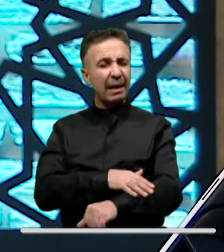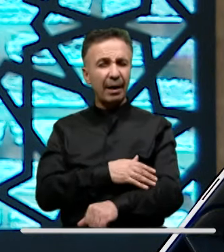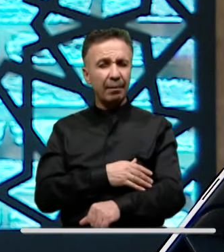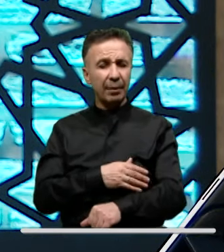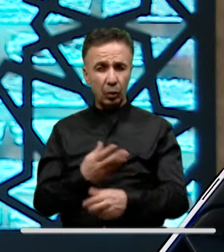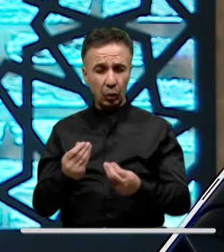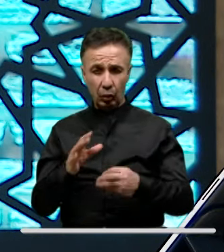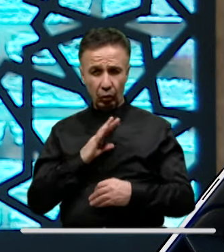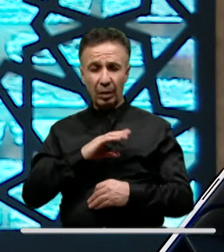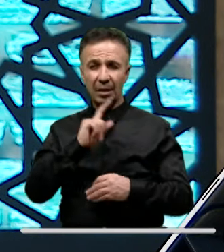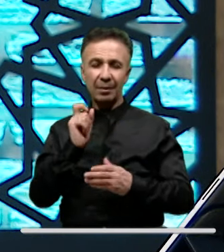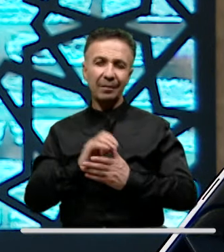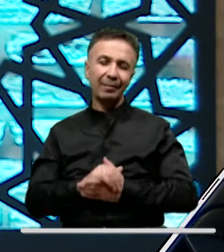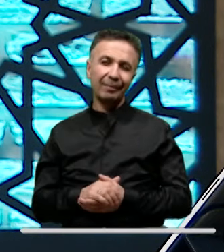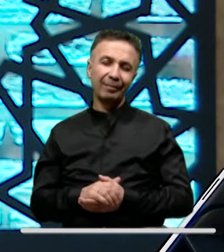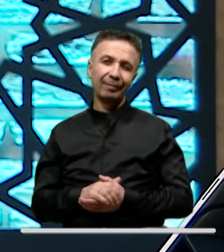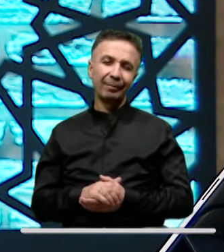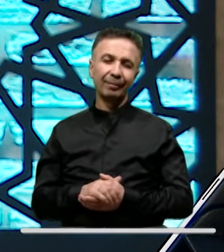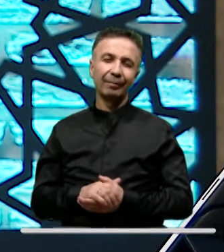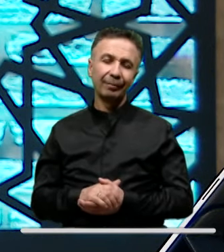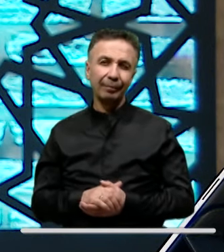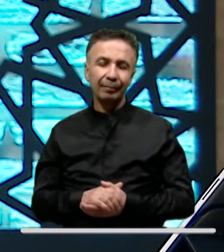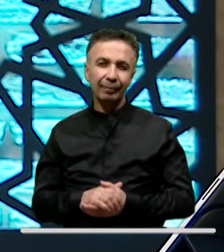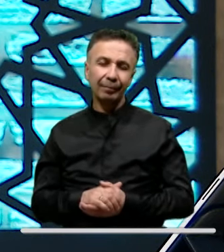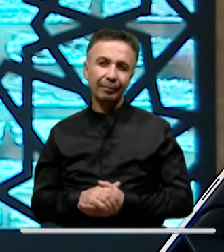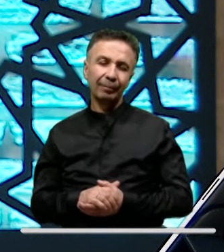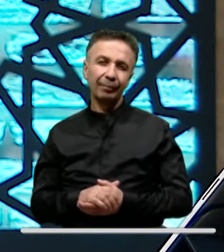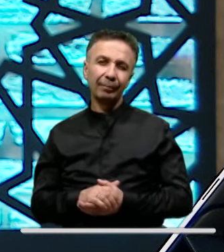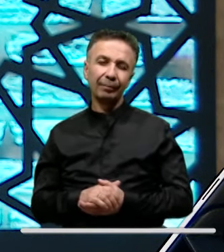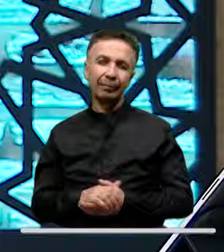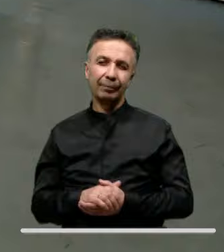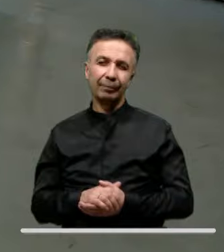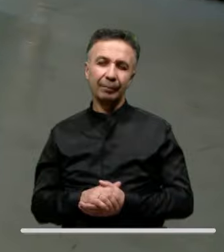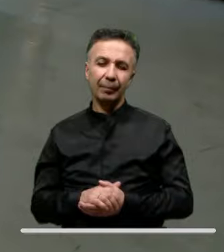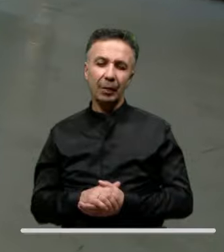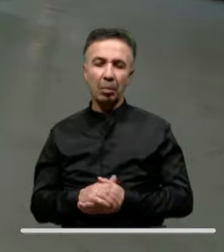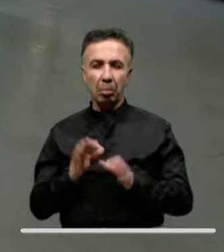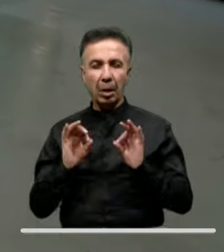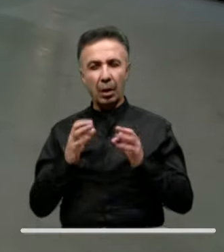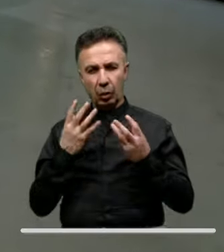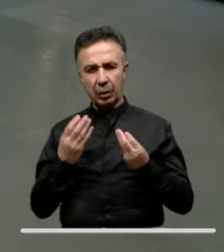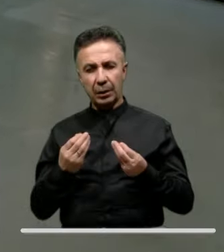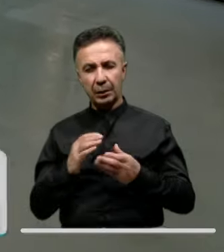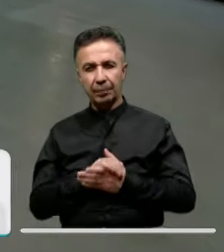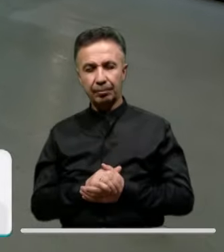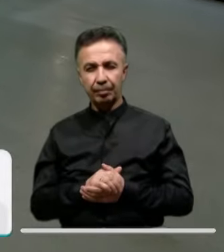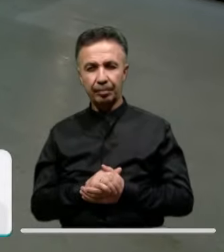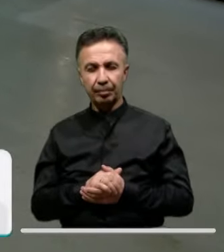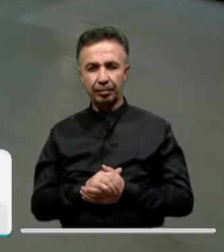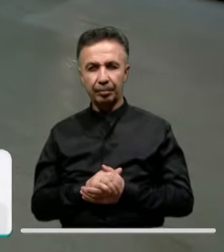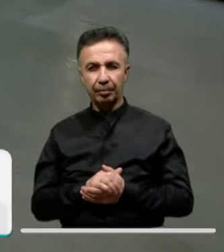olur diyor. Yani ben yine vereyim, Cenab-ı Hak katında bir karşılığı olur mu benim için? Tabii ki mutlaka olacaktır. Yani